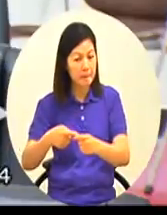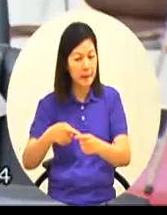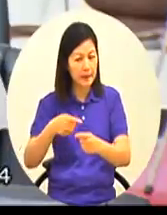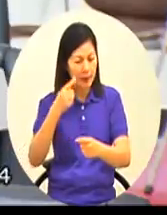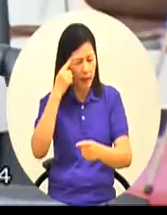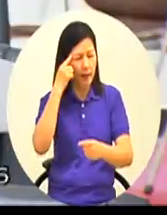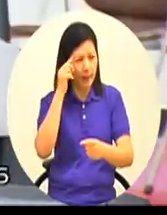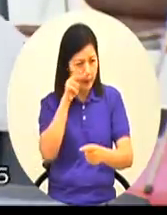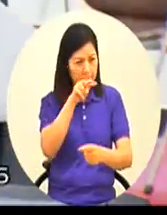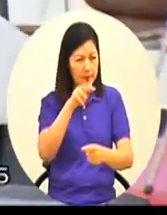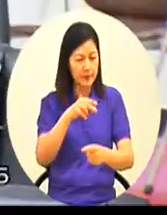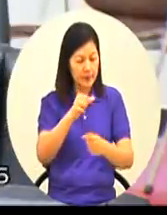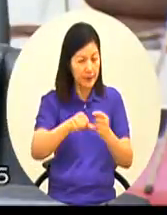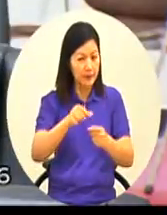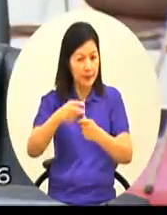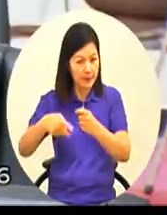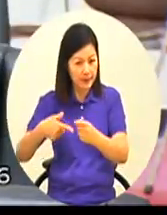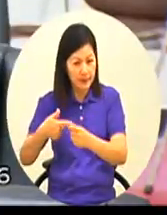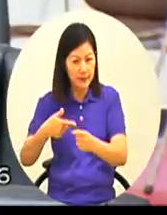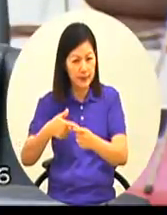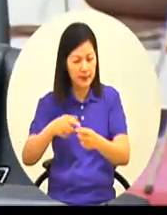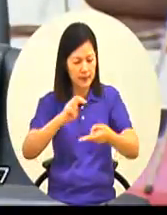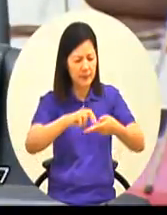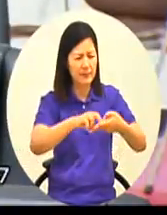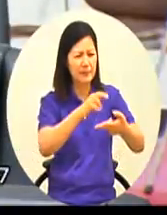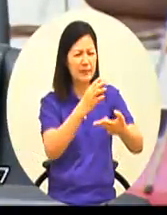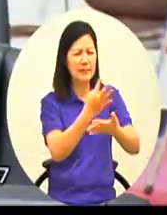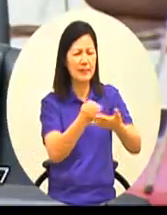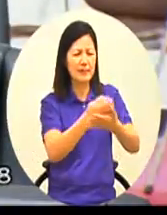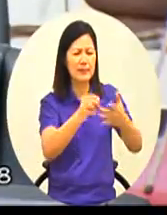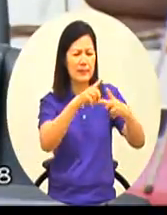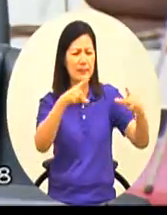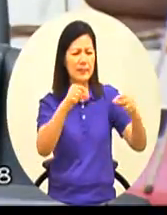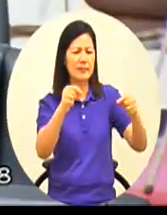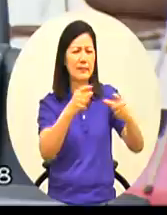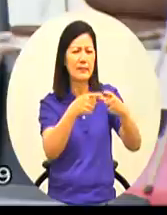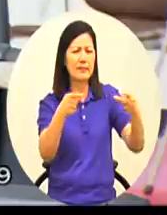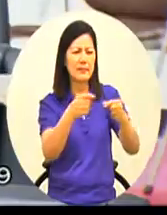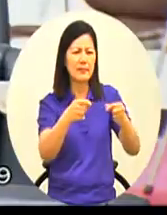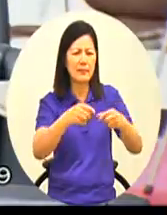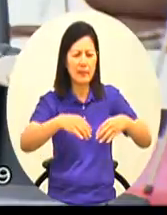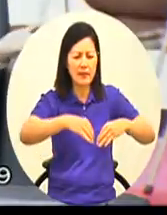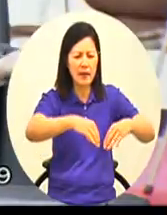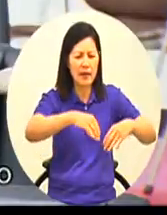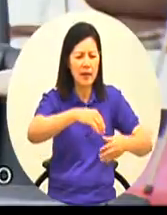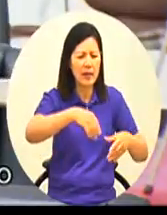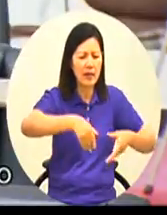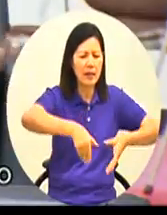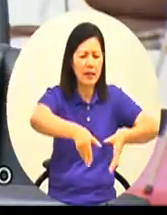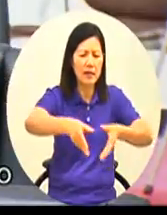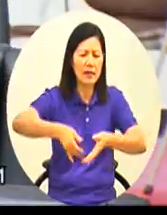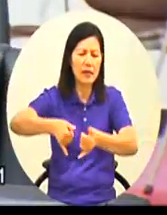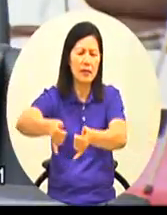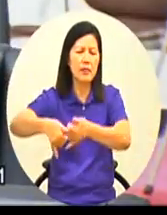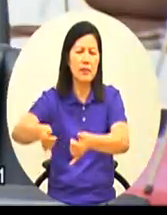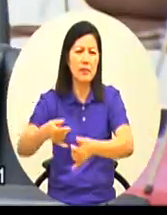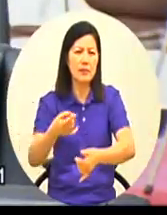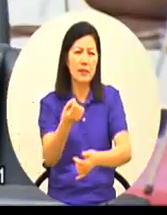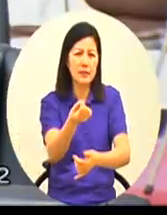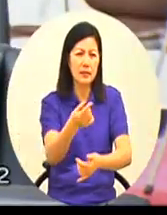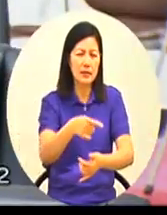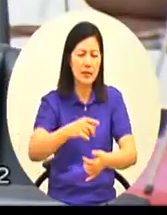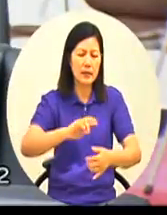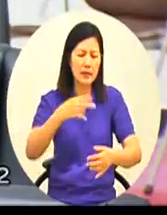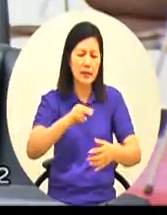嘛，不要五六年来看到我们的门牌只有这么一点点几条路而已，其他还是一样门牌都没有更